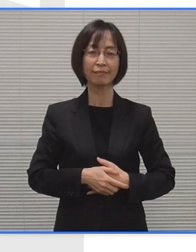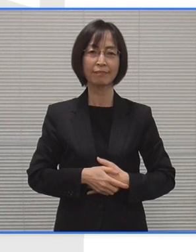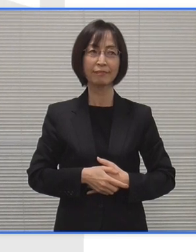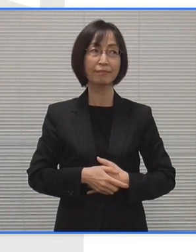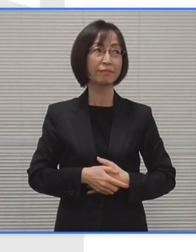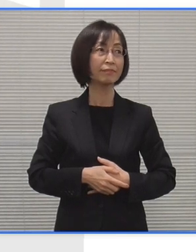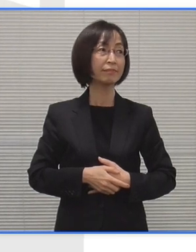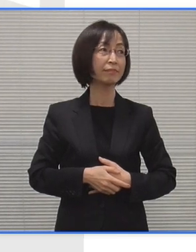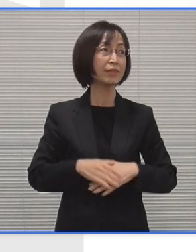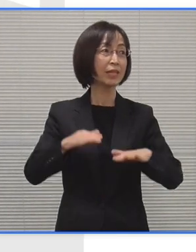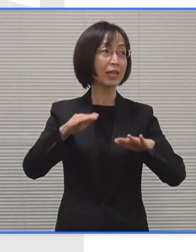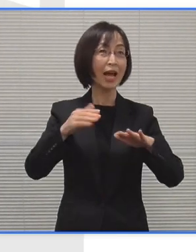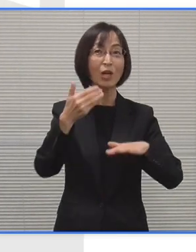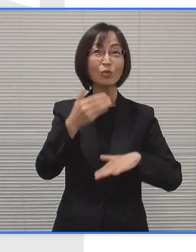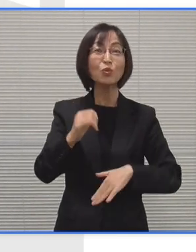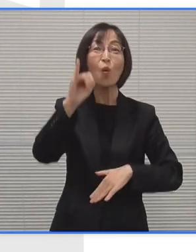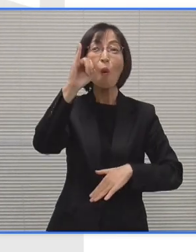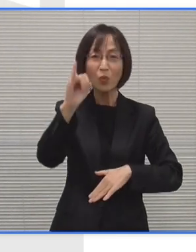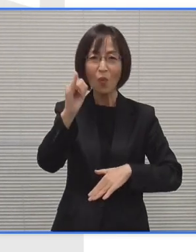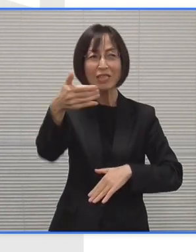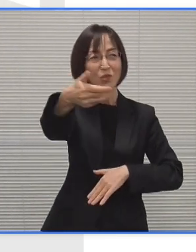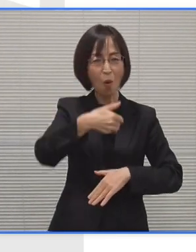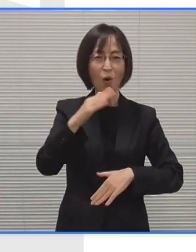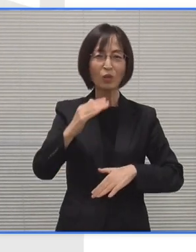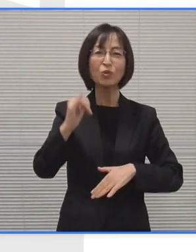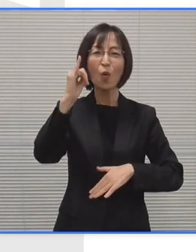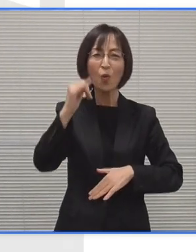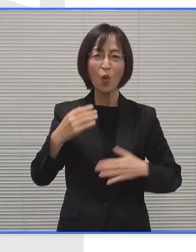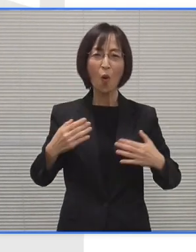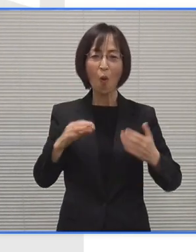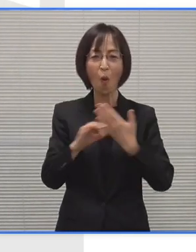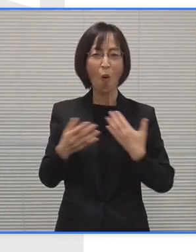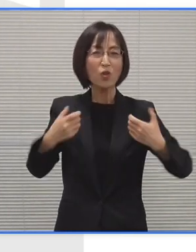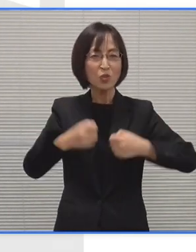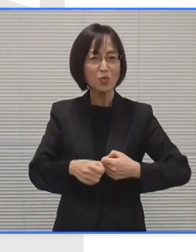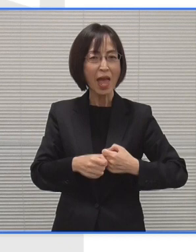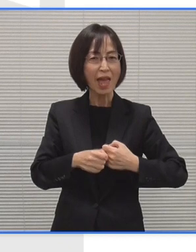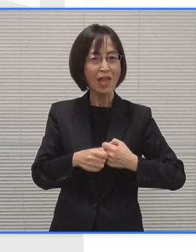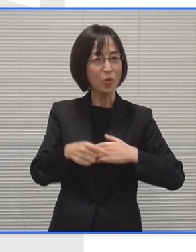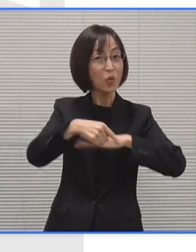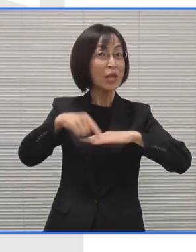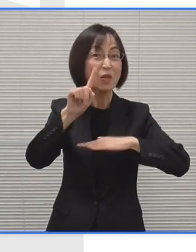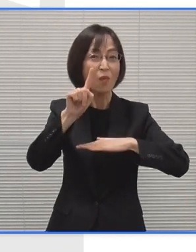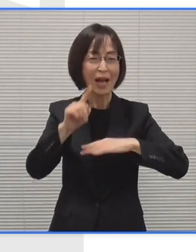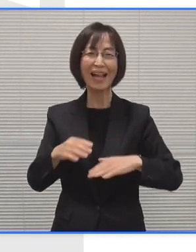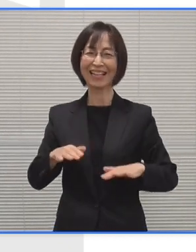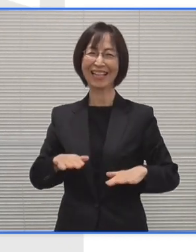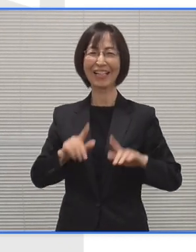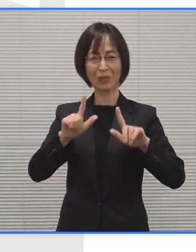今日のコスプレの予定などは？ はい、今日試着をいたします。